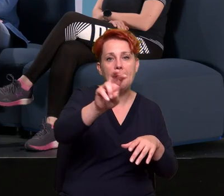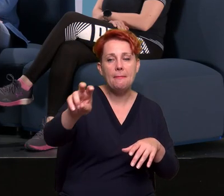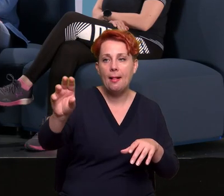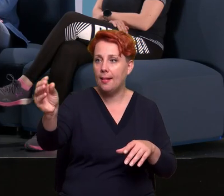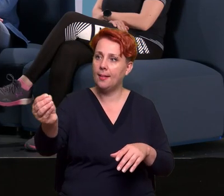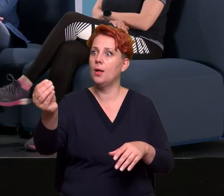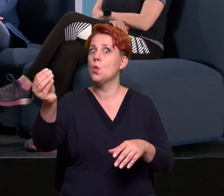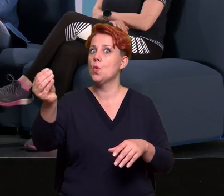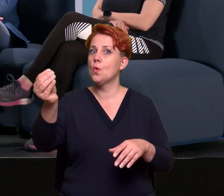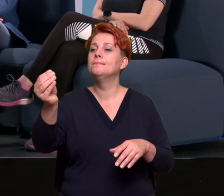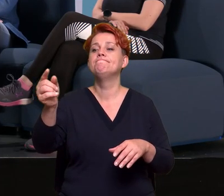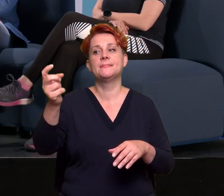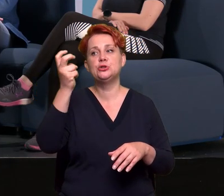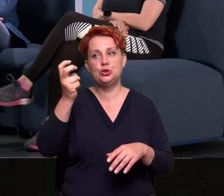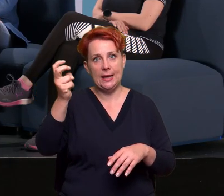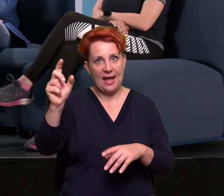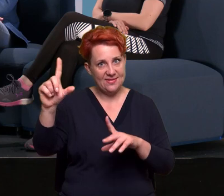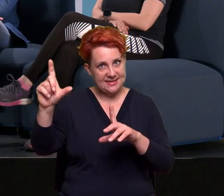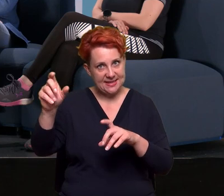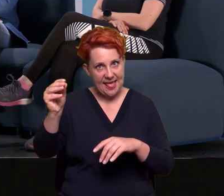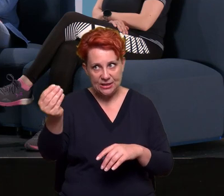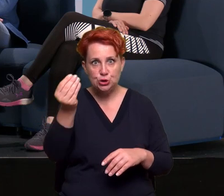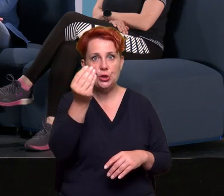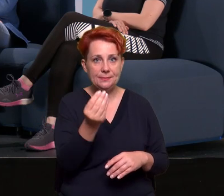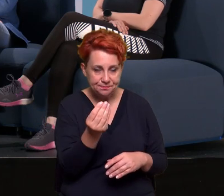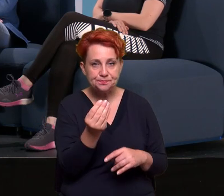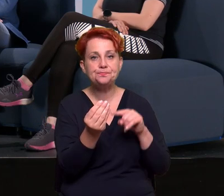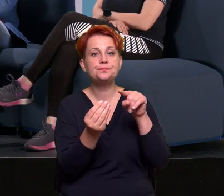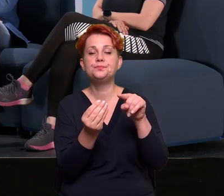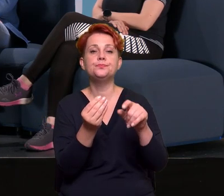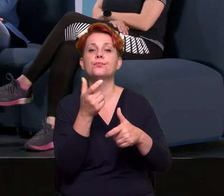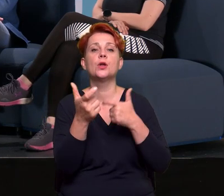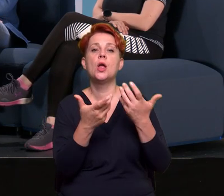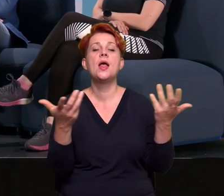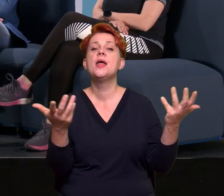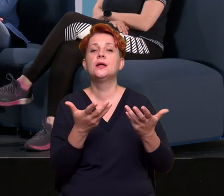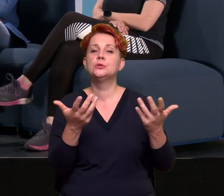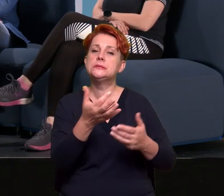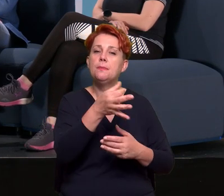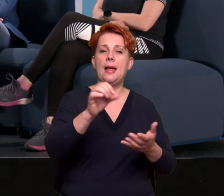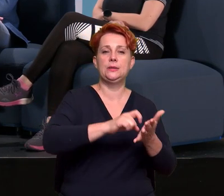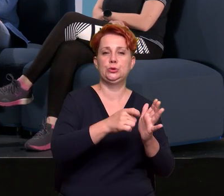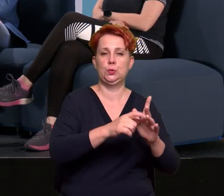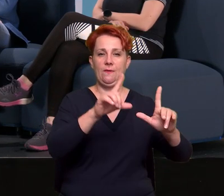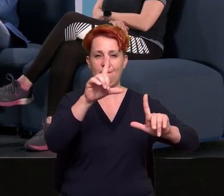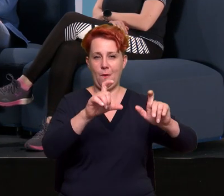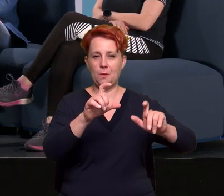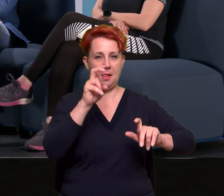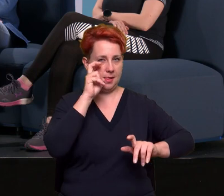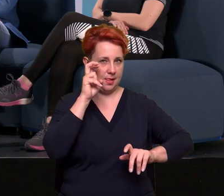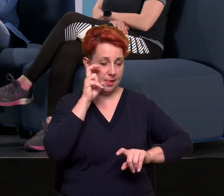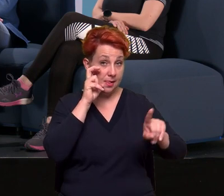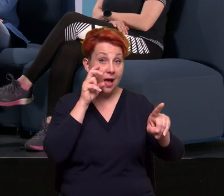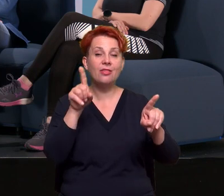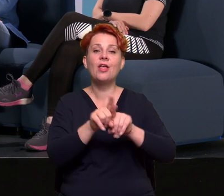pierwsze zostało wykonane w takim prestiżowym breslauerskim atelier, a po drugie zostało